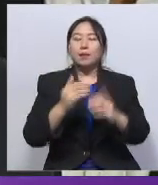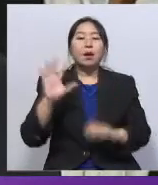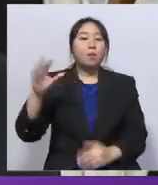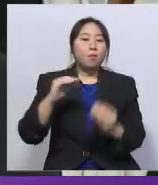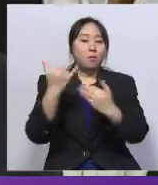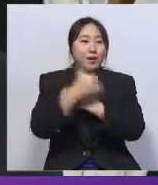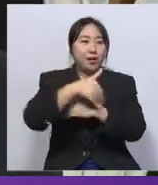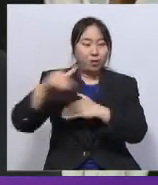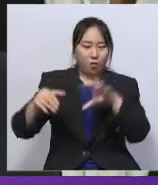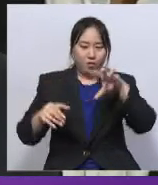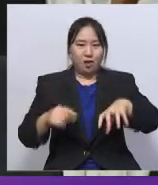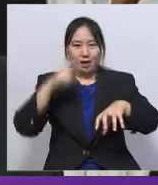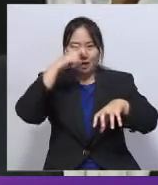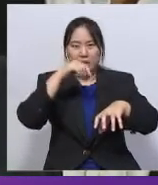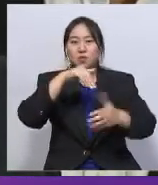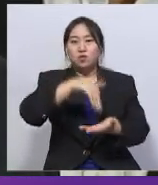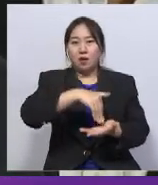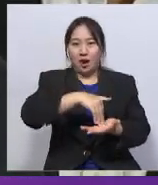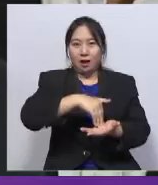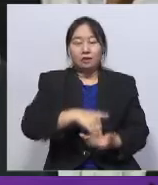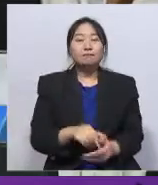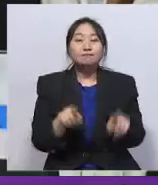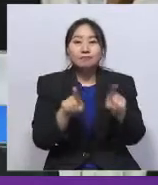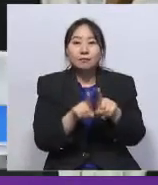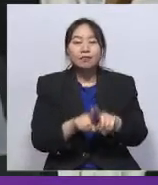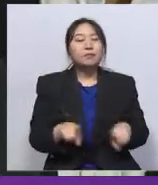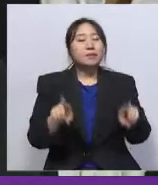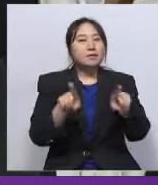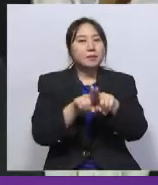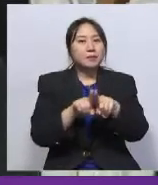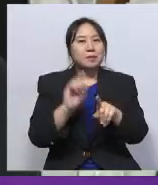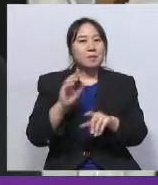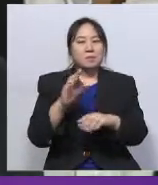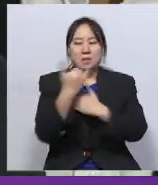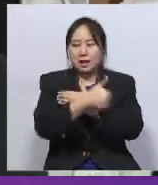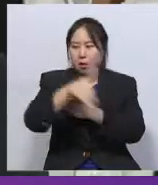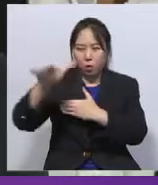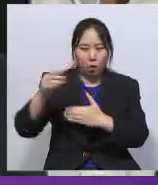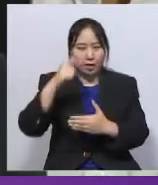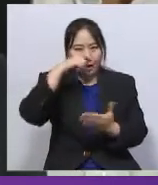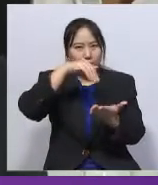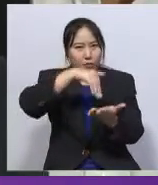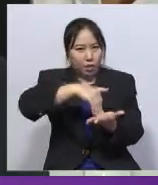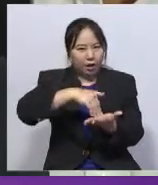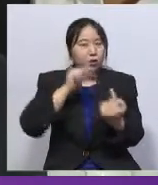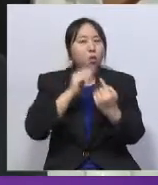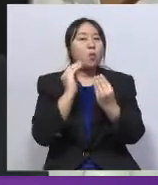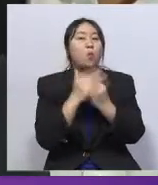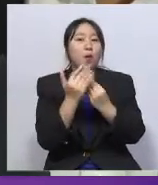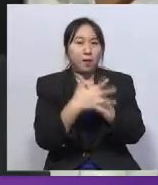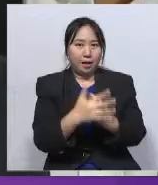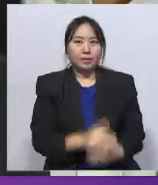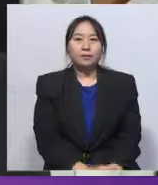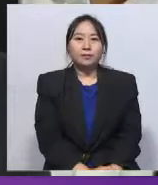งๆหรือถ้าพูดภาษาให้มันดูใหญ่ขึ้นก็คือความเป็น trading nation ของผลไม้ของภูมิภา